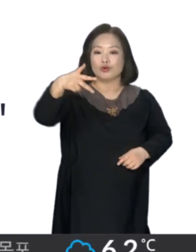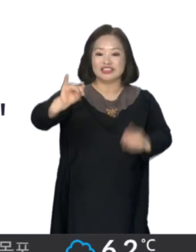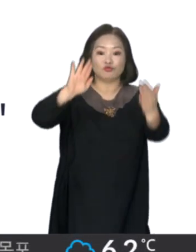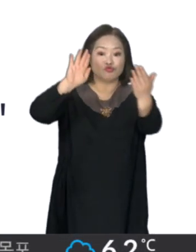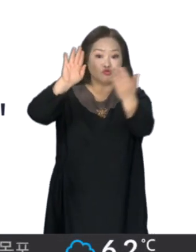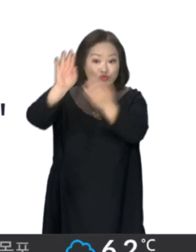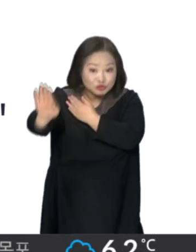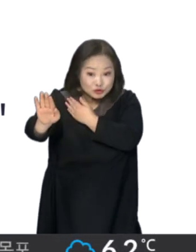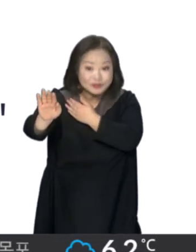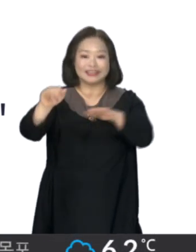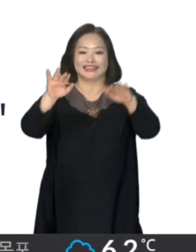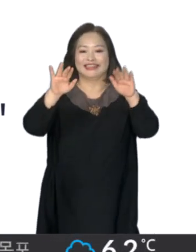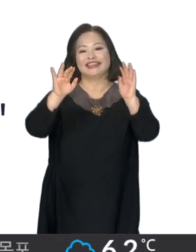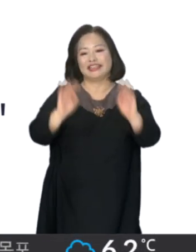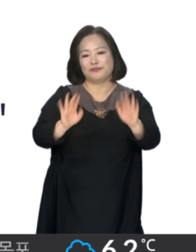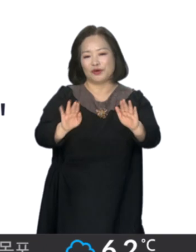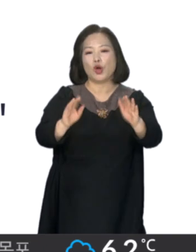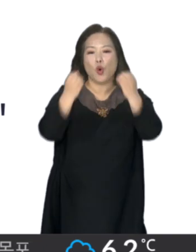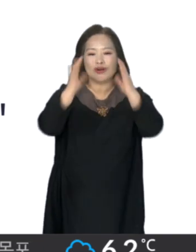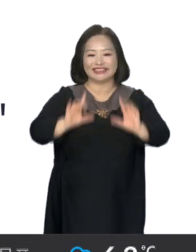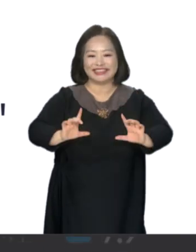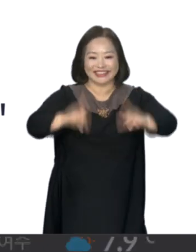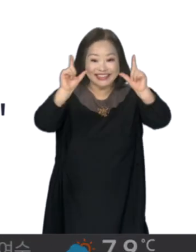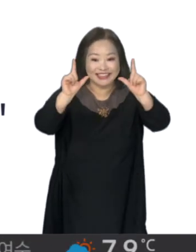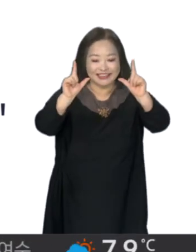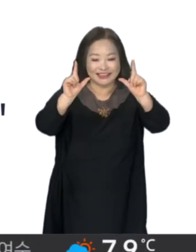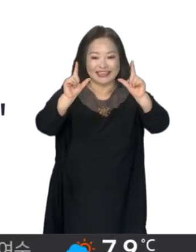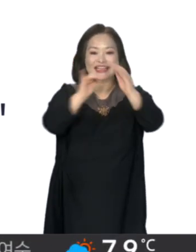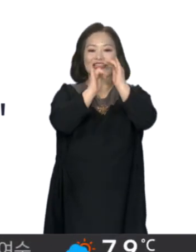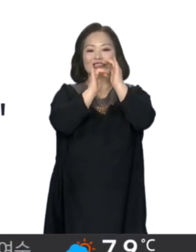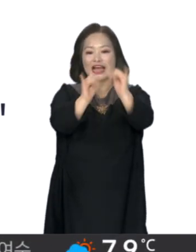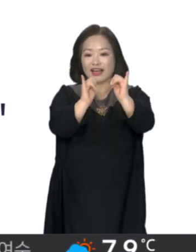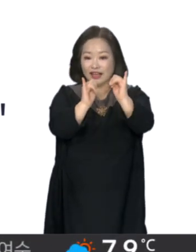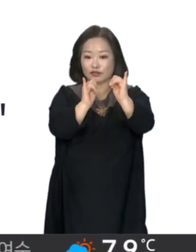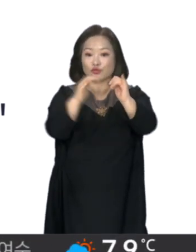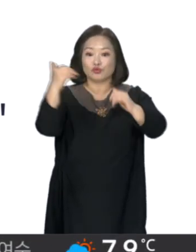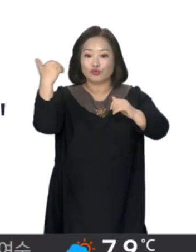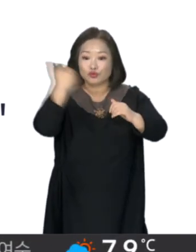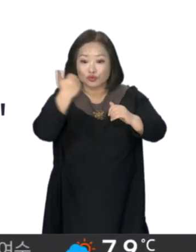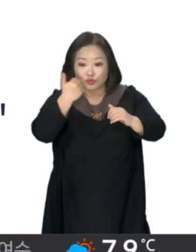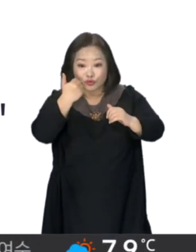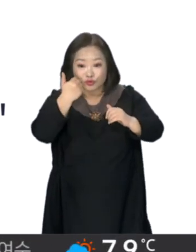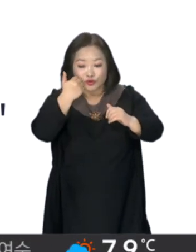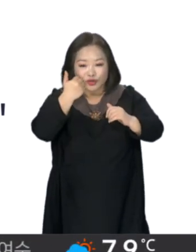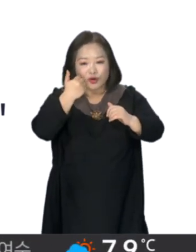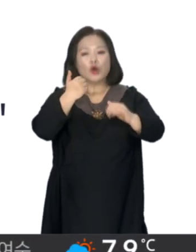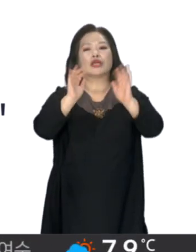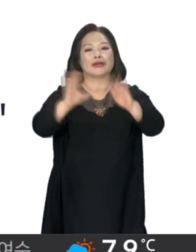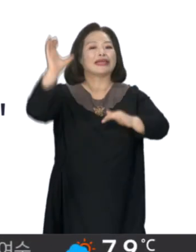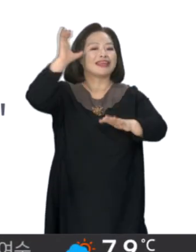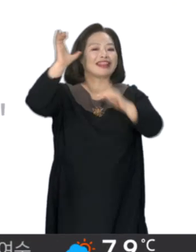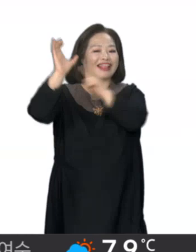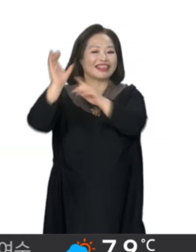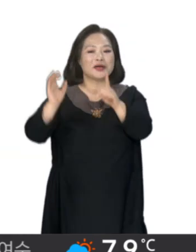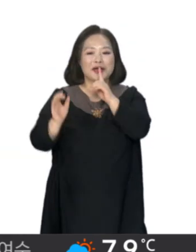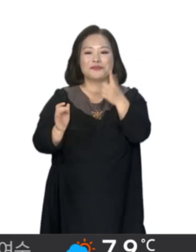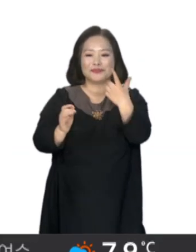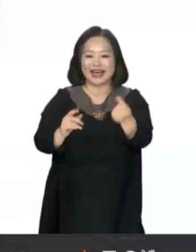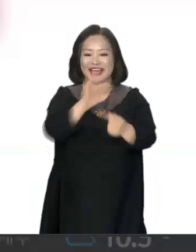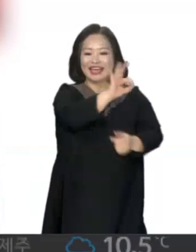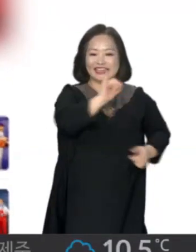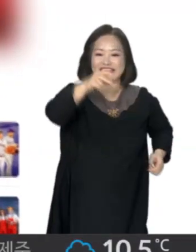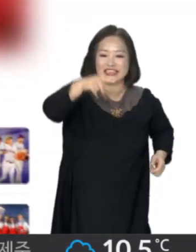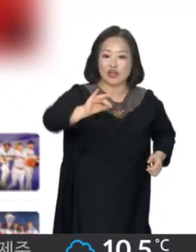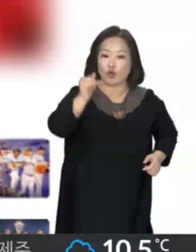명맥이 끊겼던 내셔널리그 올해 신인 선수상 수상자를 배출할 것으로 예측했습니다. 이정우와